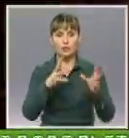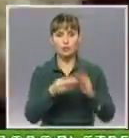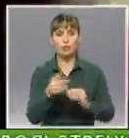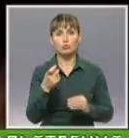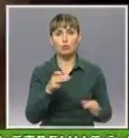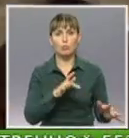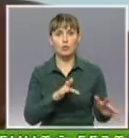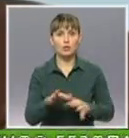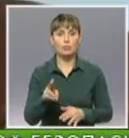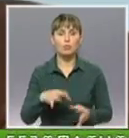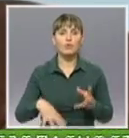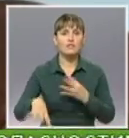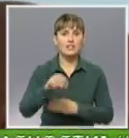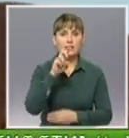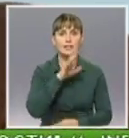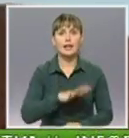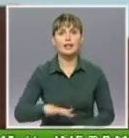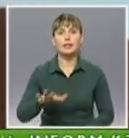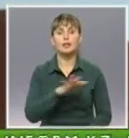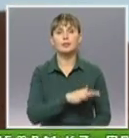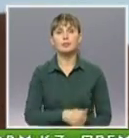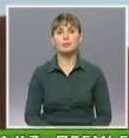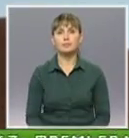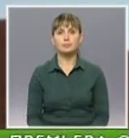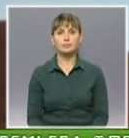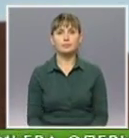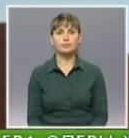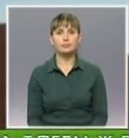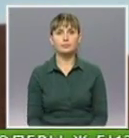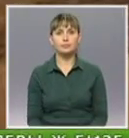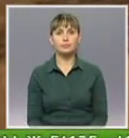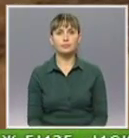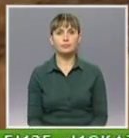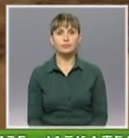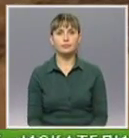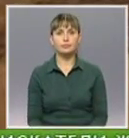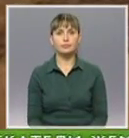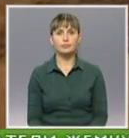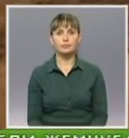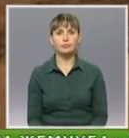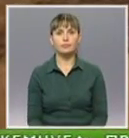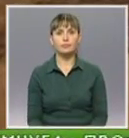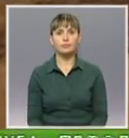100 мероприятий по всей стране. Рашид Ильясов, Жадыр Жолдыбаева, Мурат Тайжанов, телеканал Алматы.